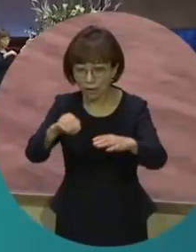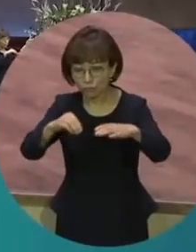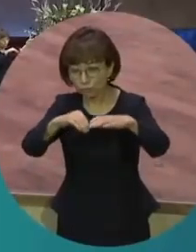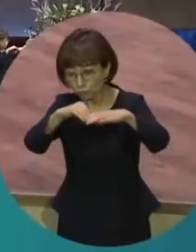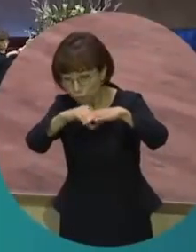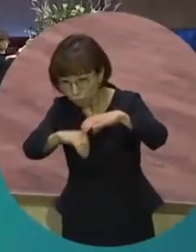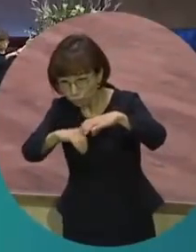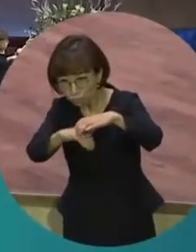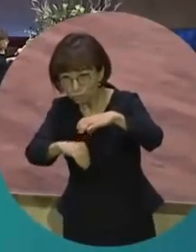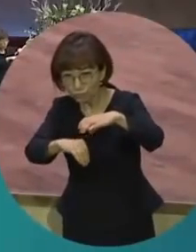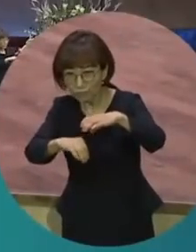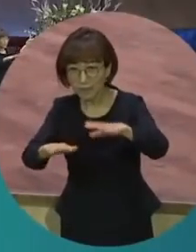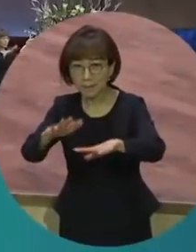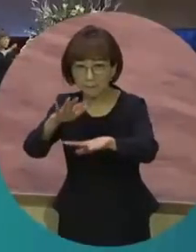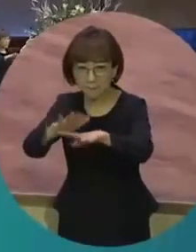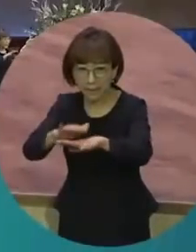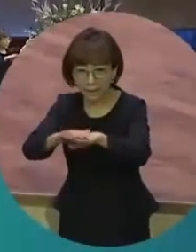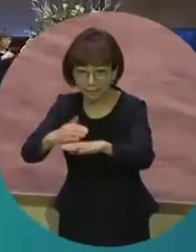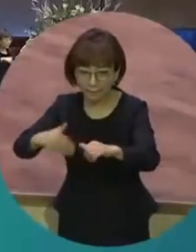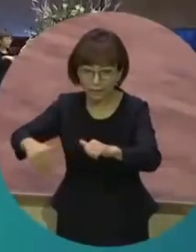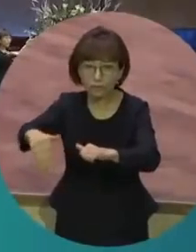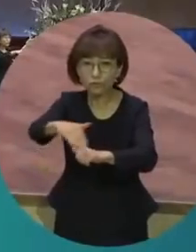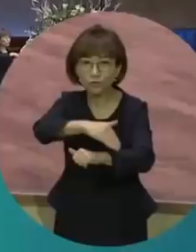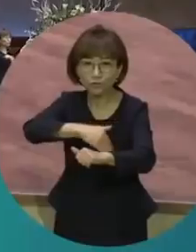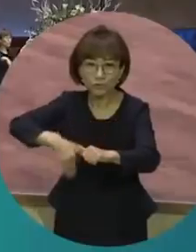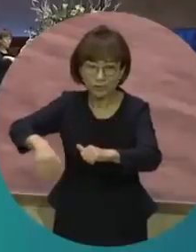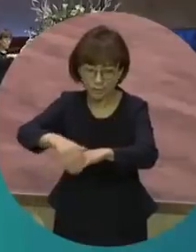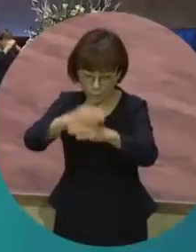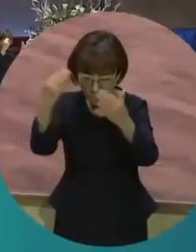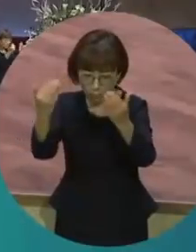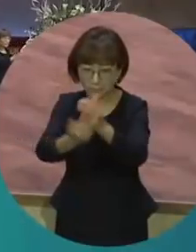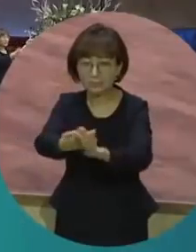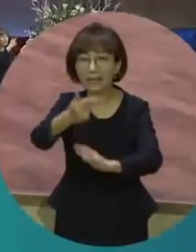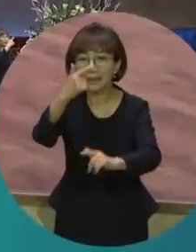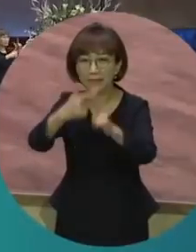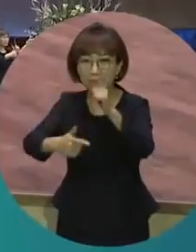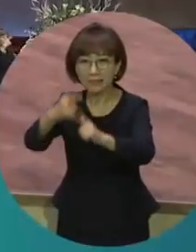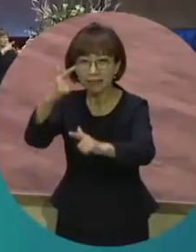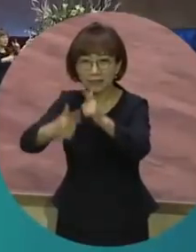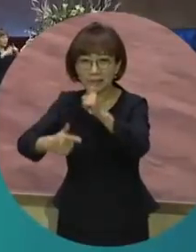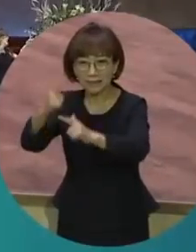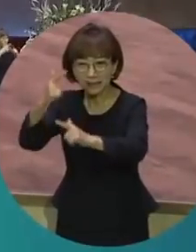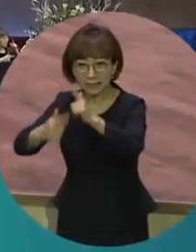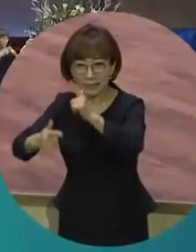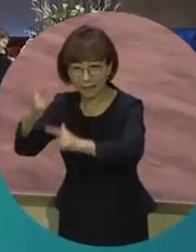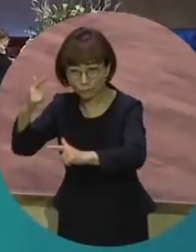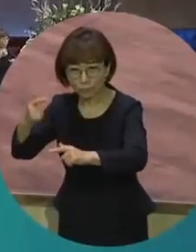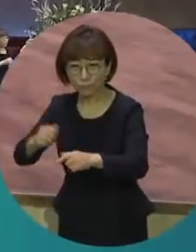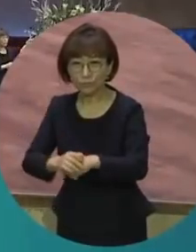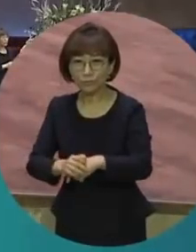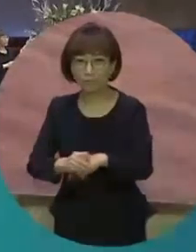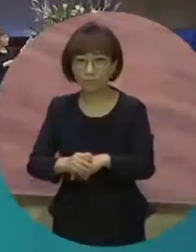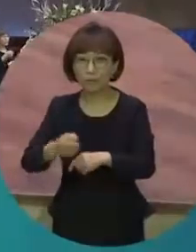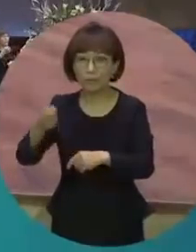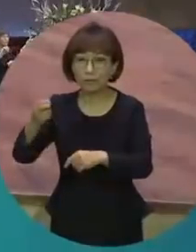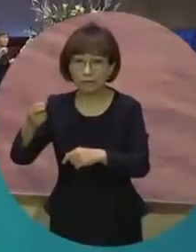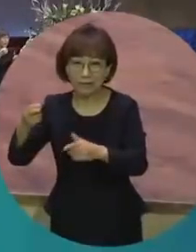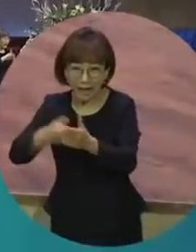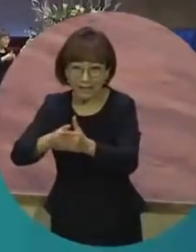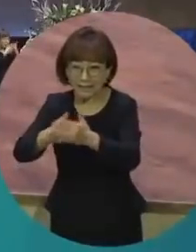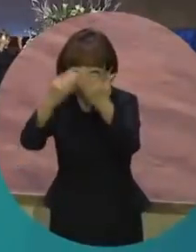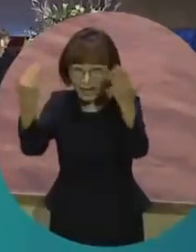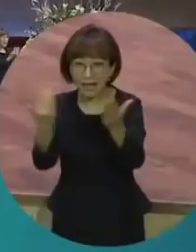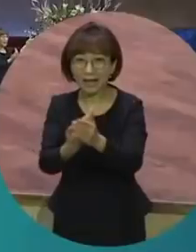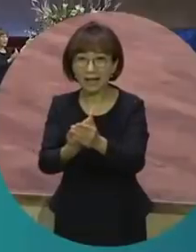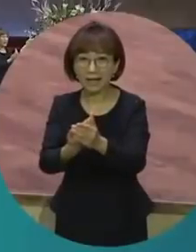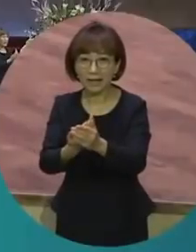속한 굴과 그 밭과 그 주위에 둘린 모든 나무가 성문에 들어온 모든 해쪽 속이 보는 데서